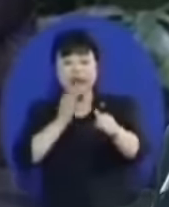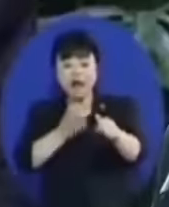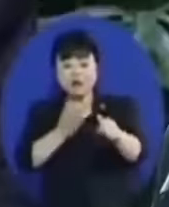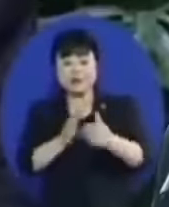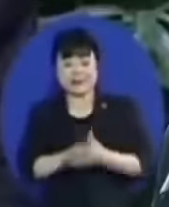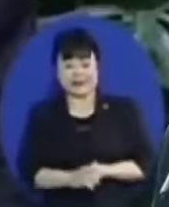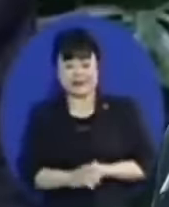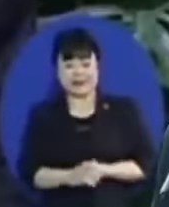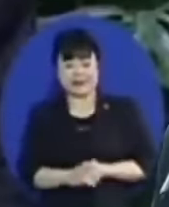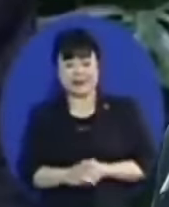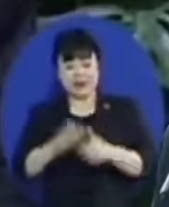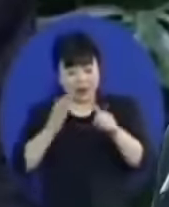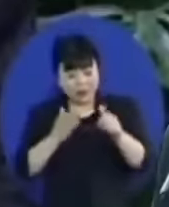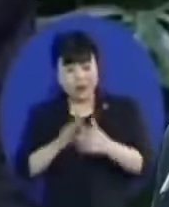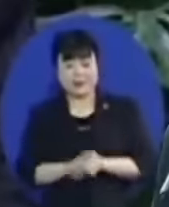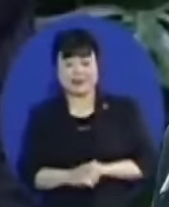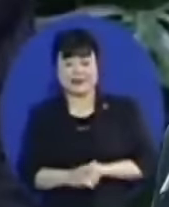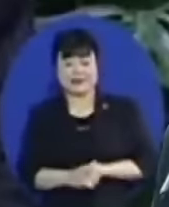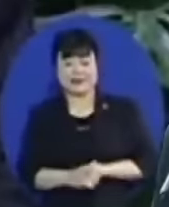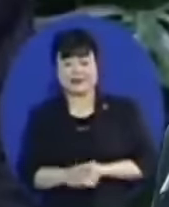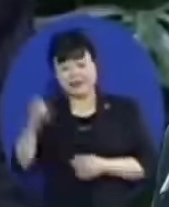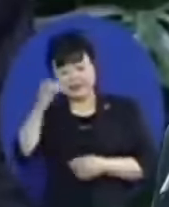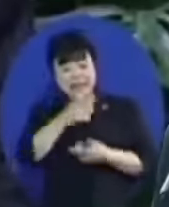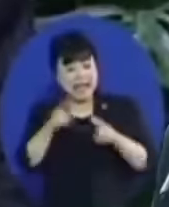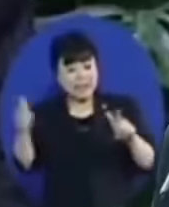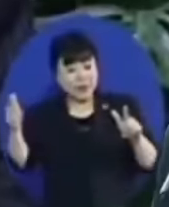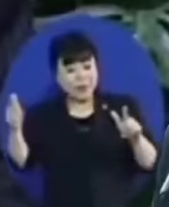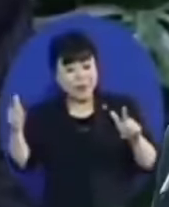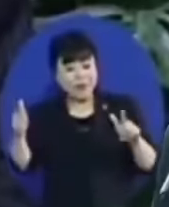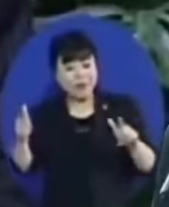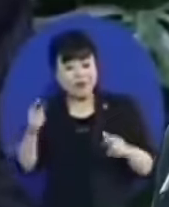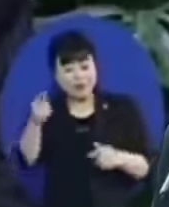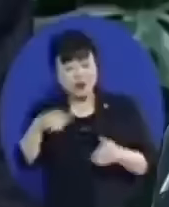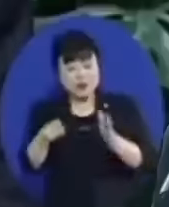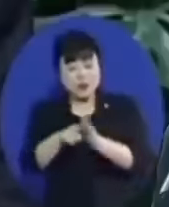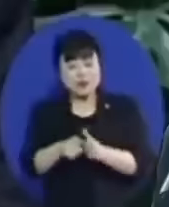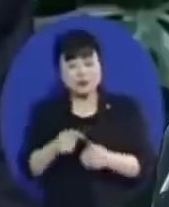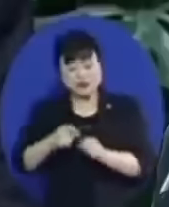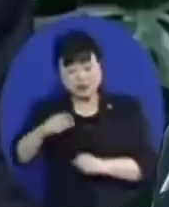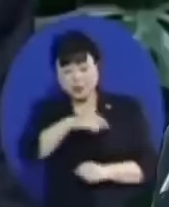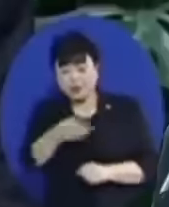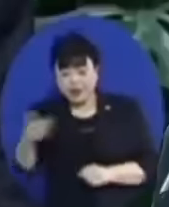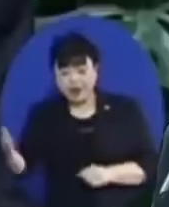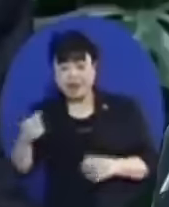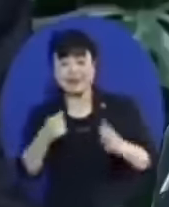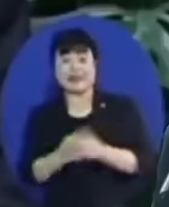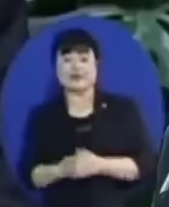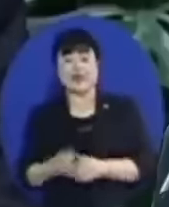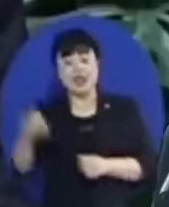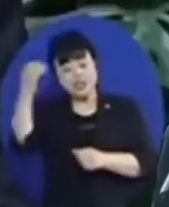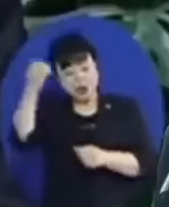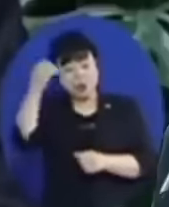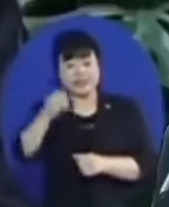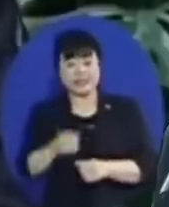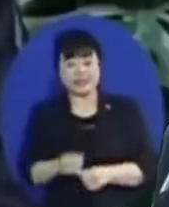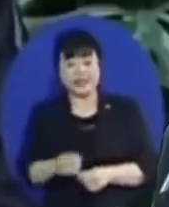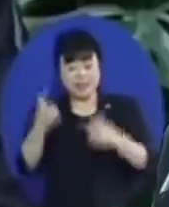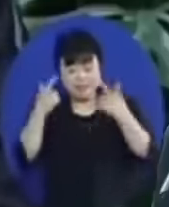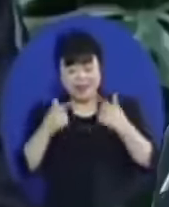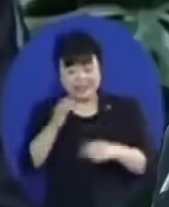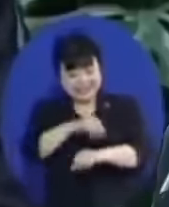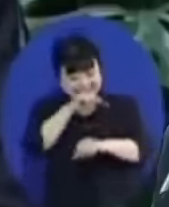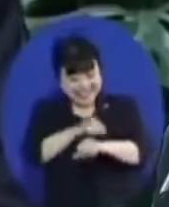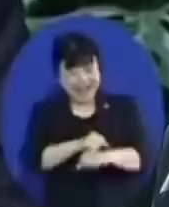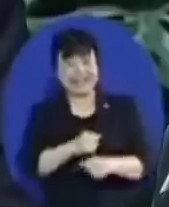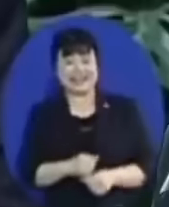간구한다, 간청한다. 그냥 원하는 것이 아니다. 내가 너를 위해서 몸짓고 피 흘렸으니 내 영혼이 날로 잘되는